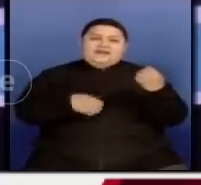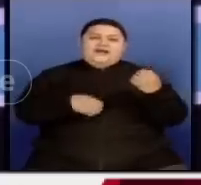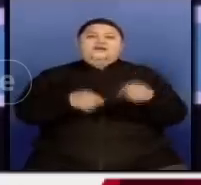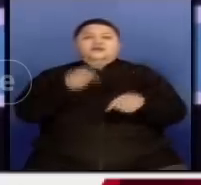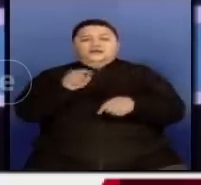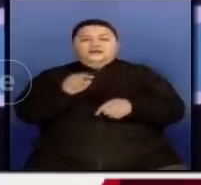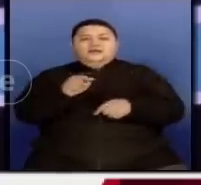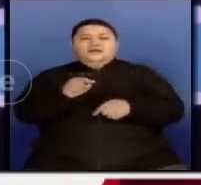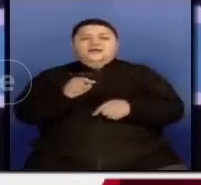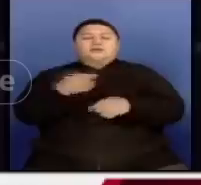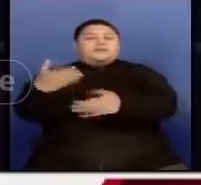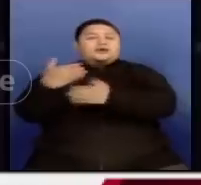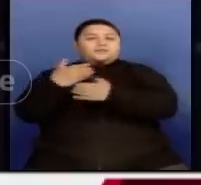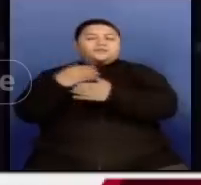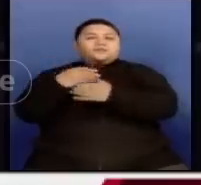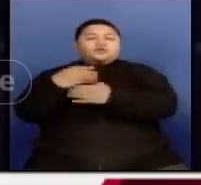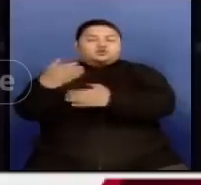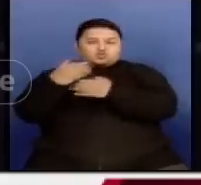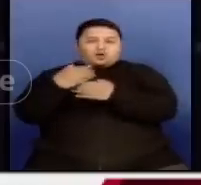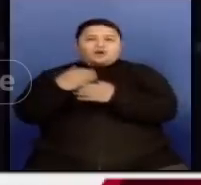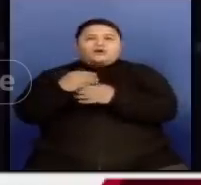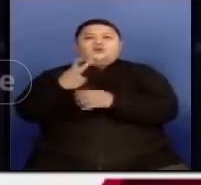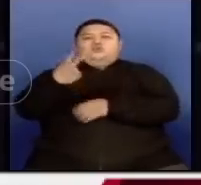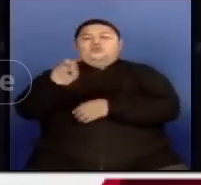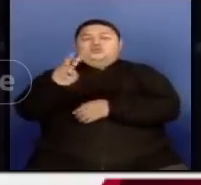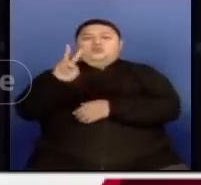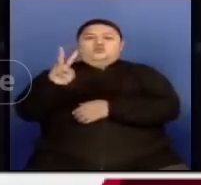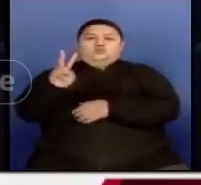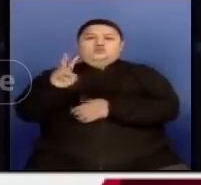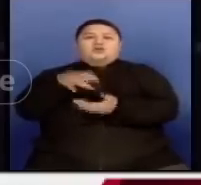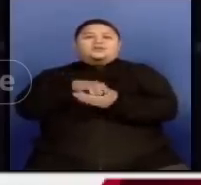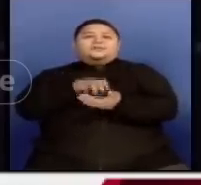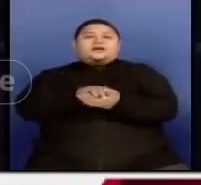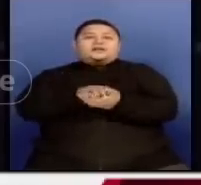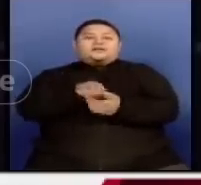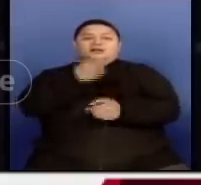lain sebagai pemegang gelar juara piala dunia 2022 lalu di Qatar